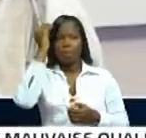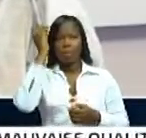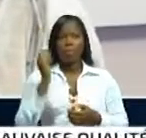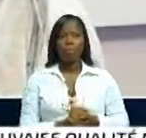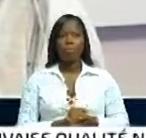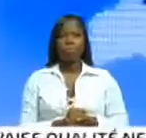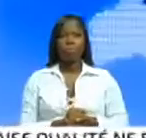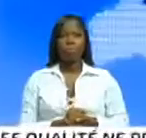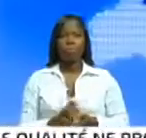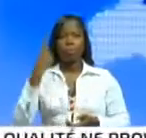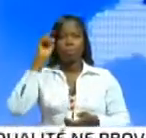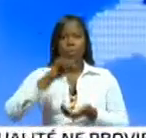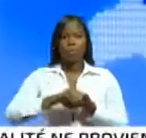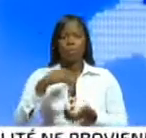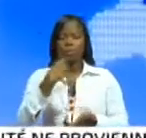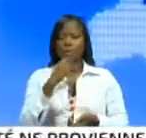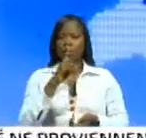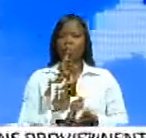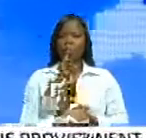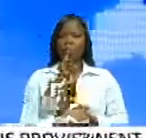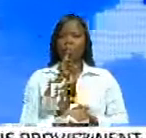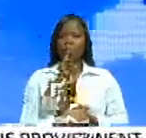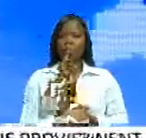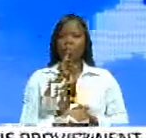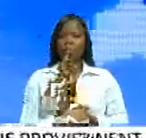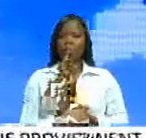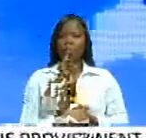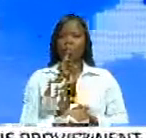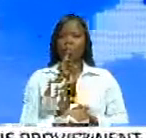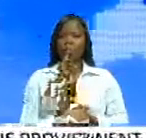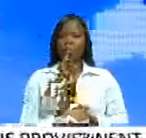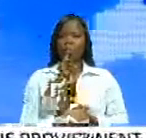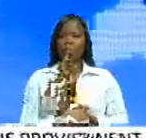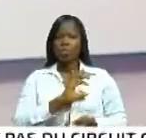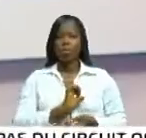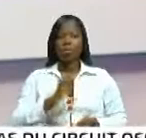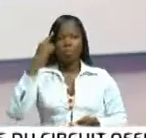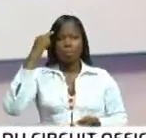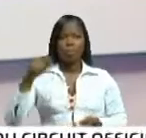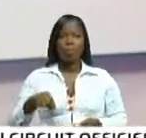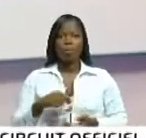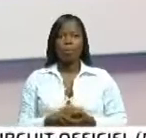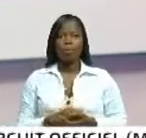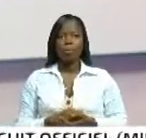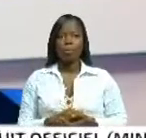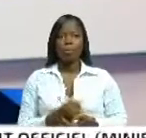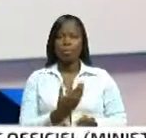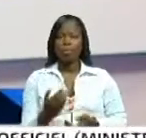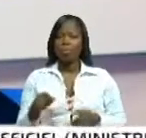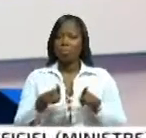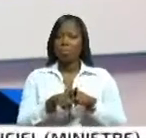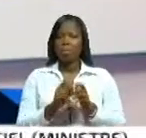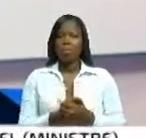pour ce qui est du succès électoral non moi je pense que vous savez il faut quand même constituer les élections